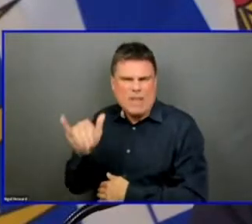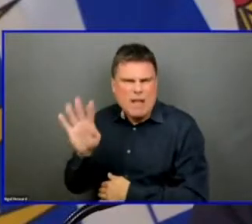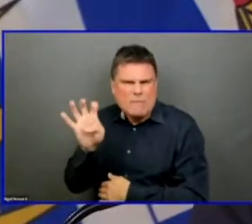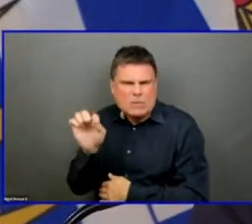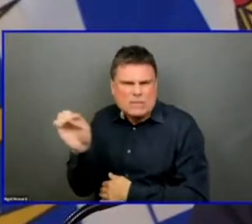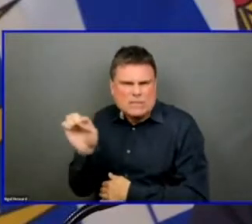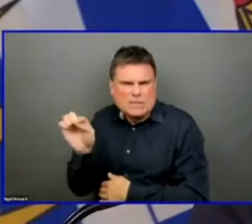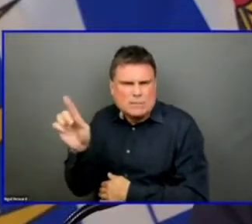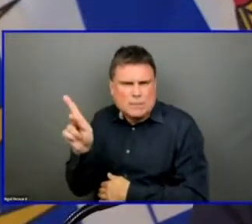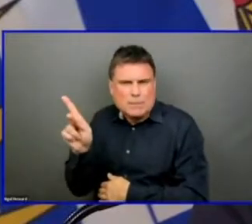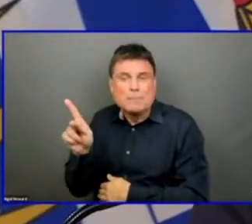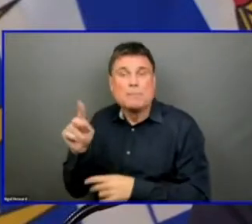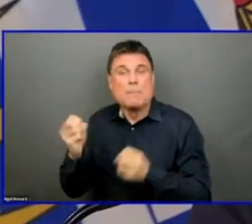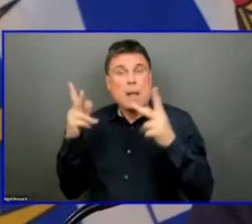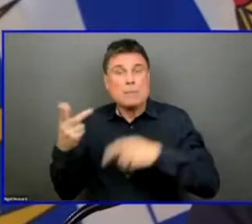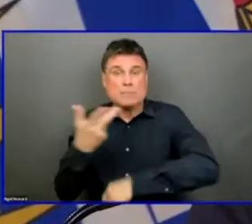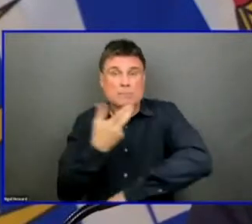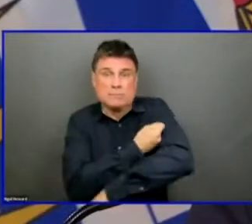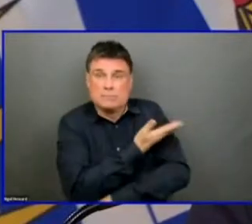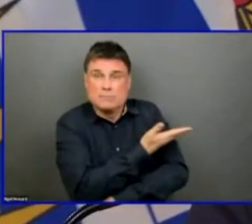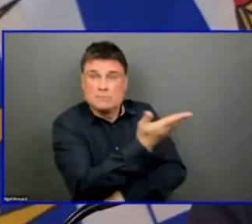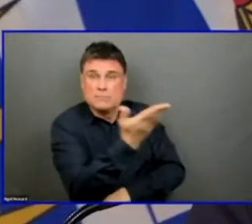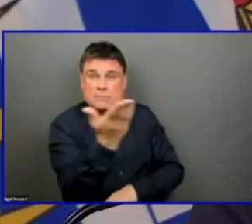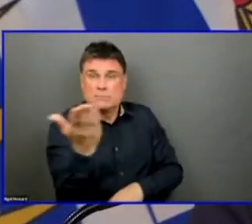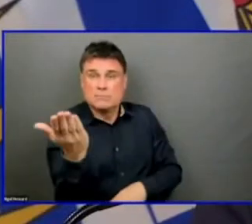所以相当是